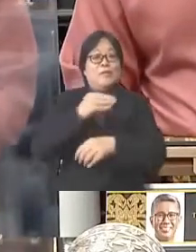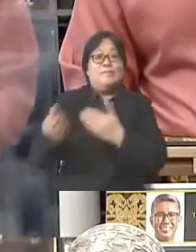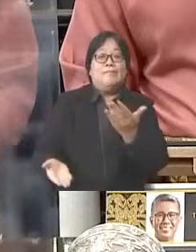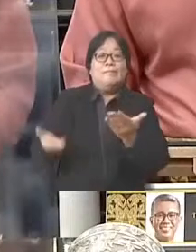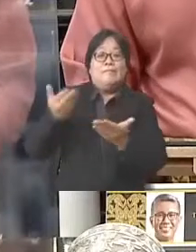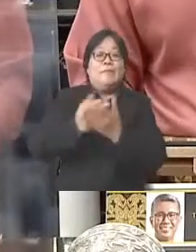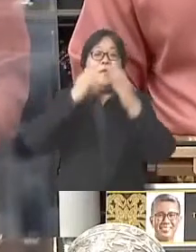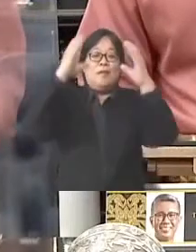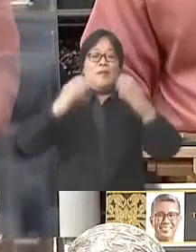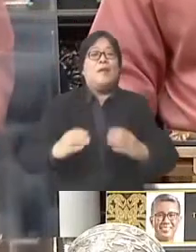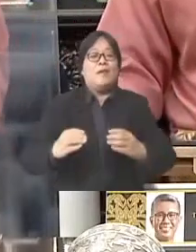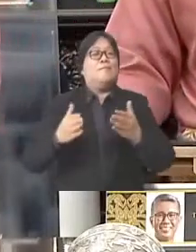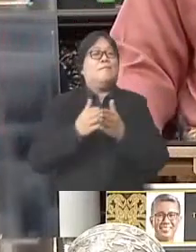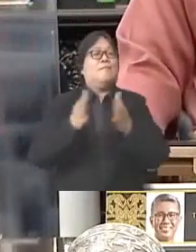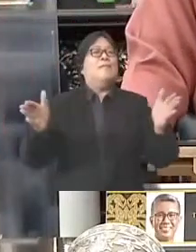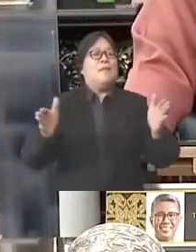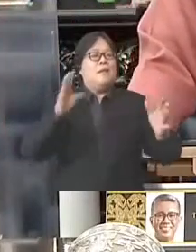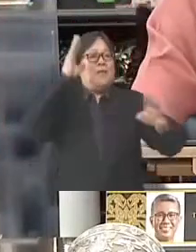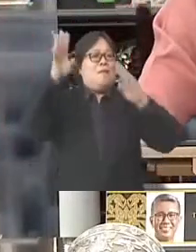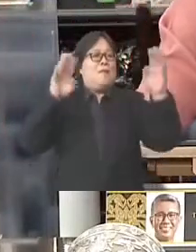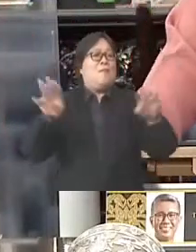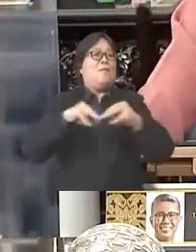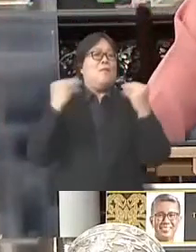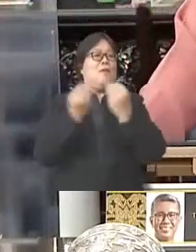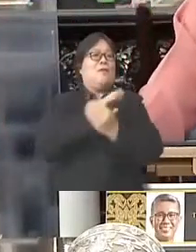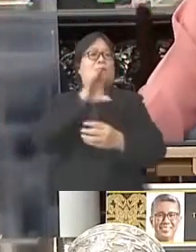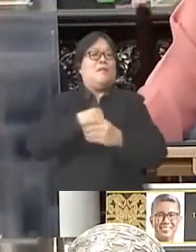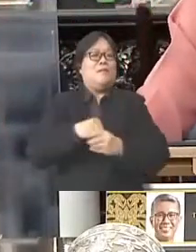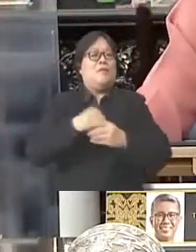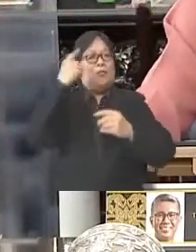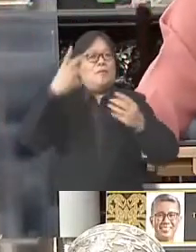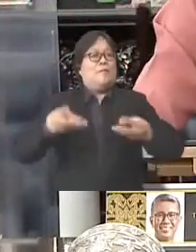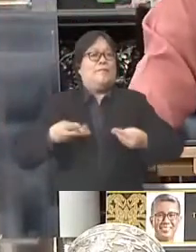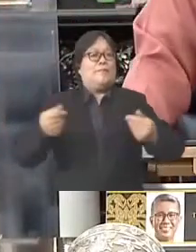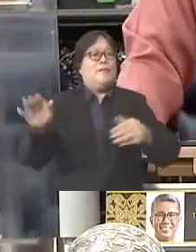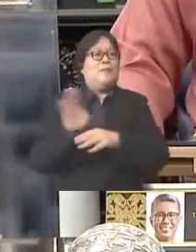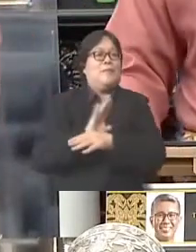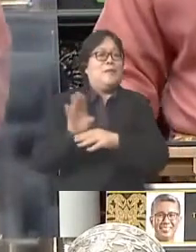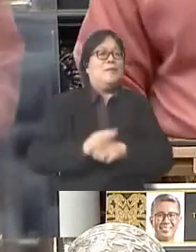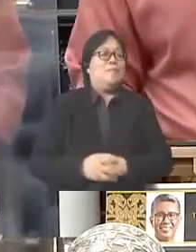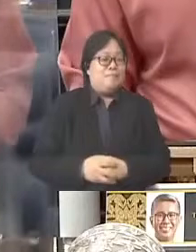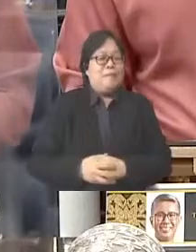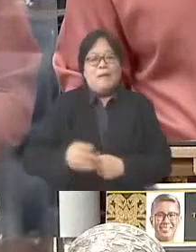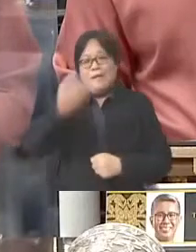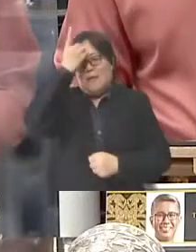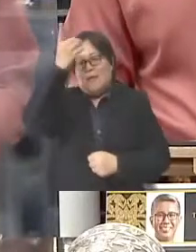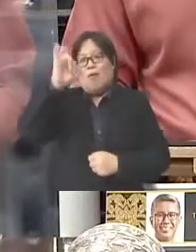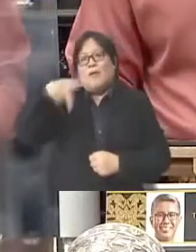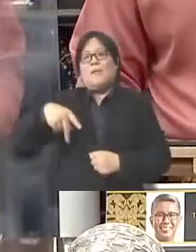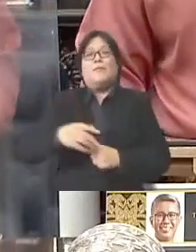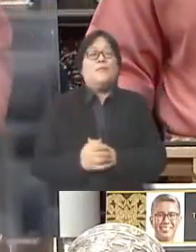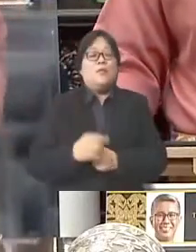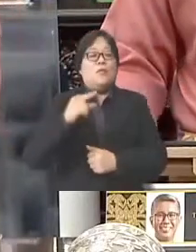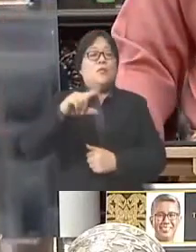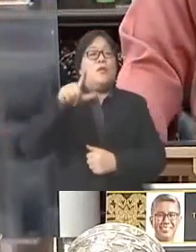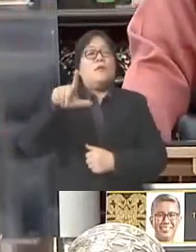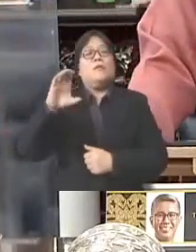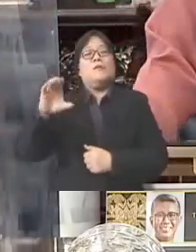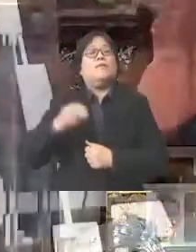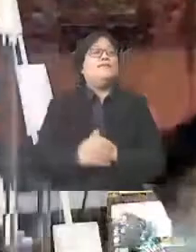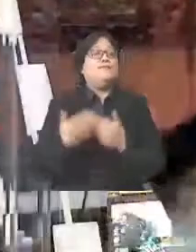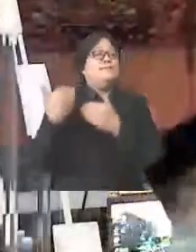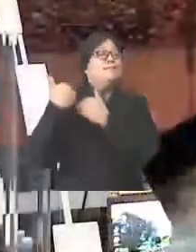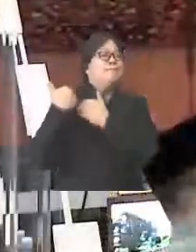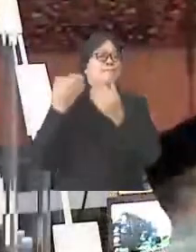dan mengecilkan langkah pelancar kan inovasi dalam masyarakat dan iso doing business tato yang dipertuan jlc